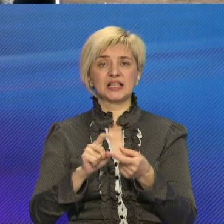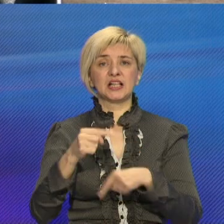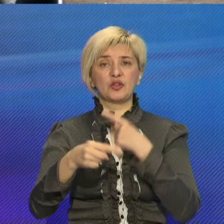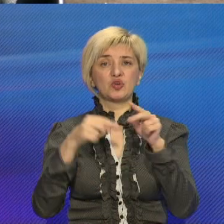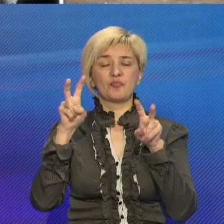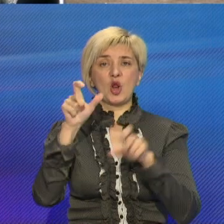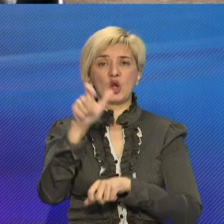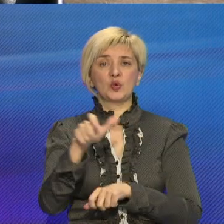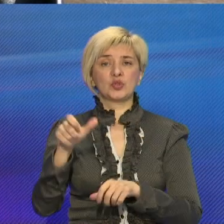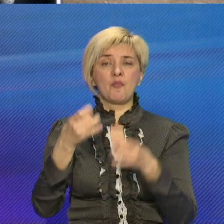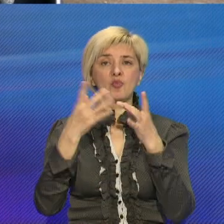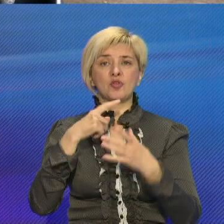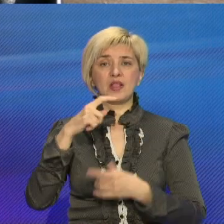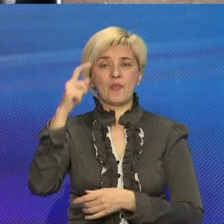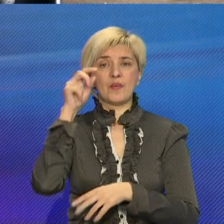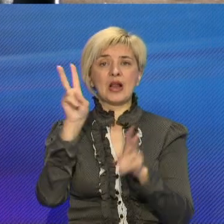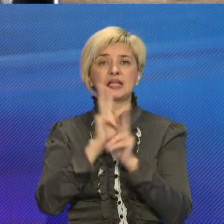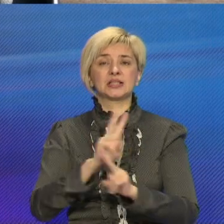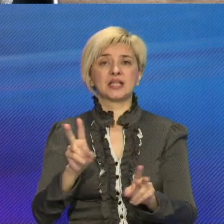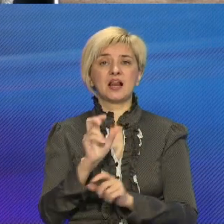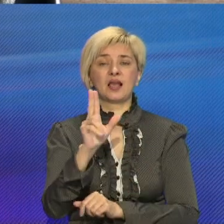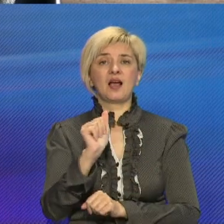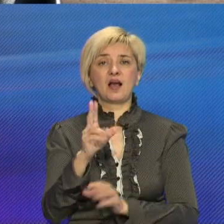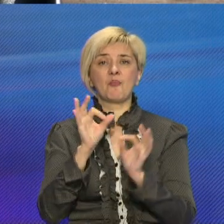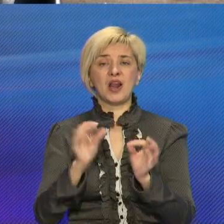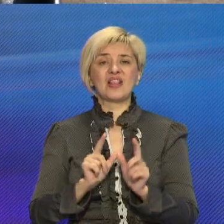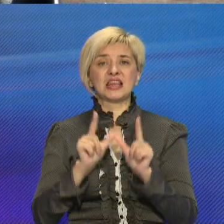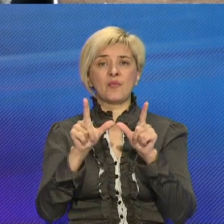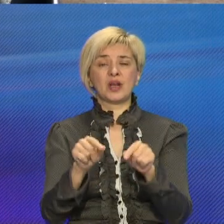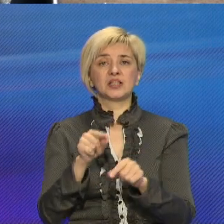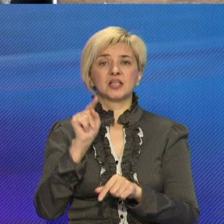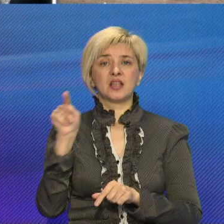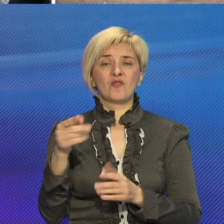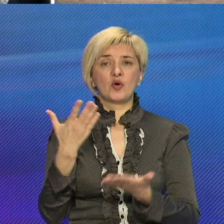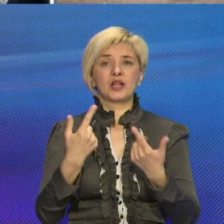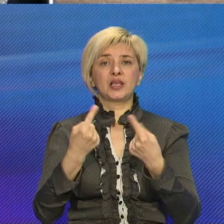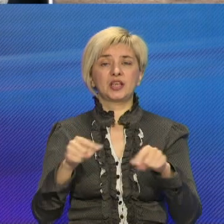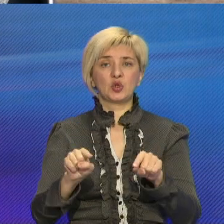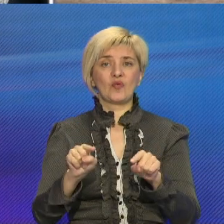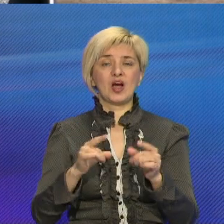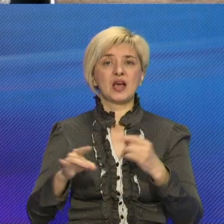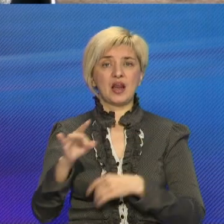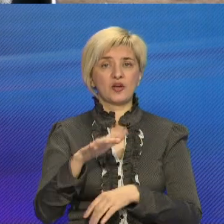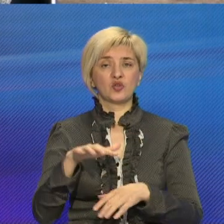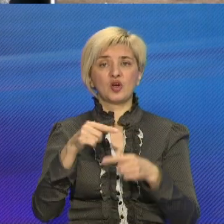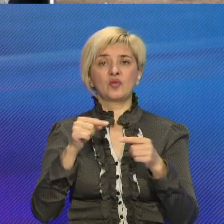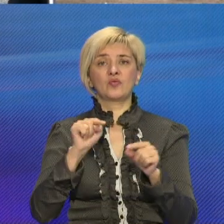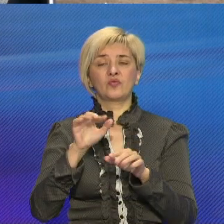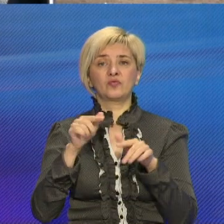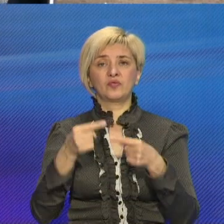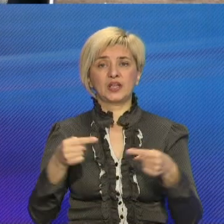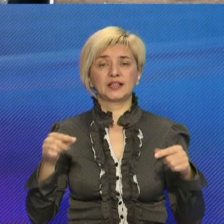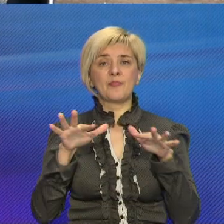Люди просто не понимали и не знали, как правильно добраться с того или иного микрорайона в ту или иную точку города